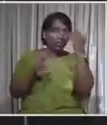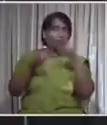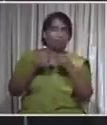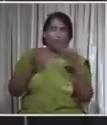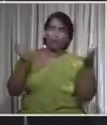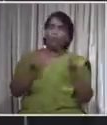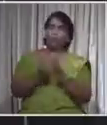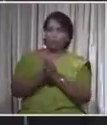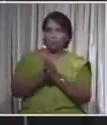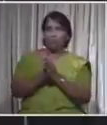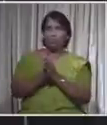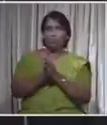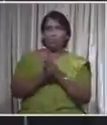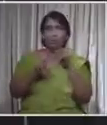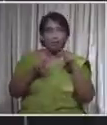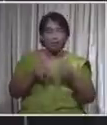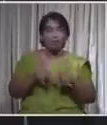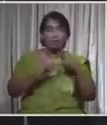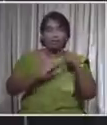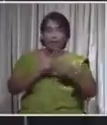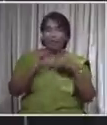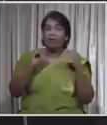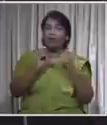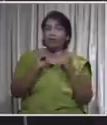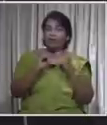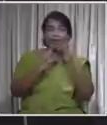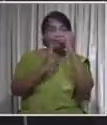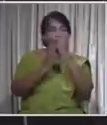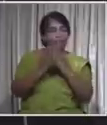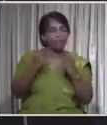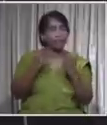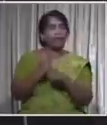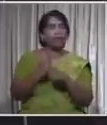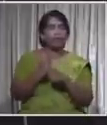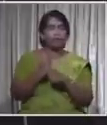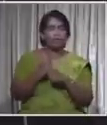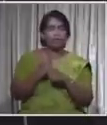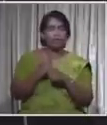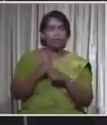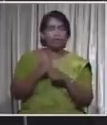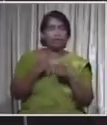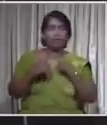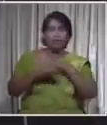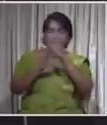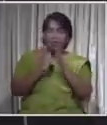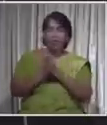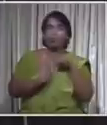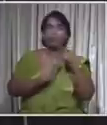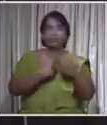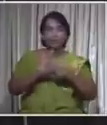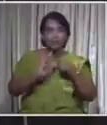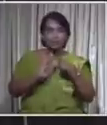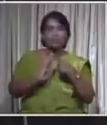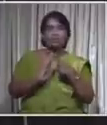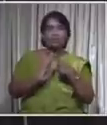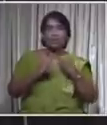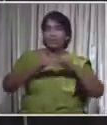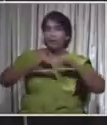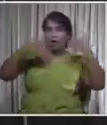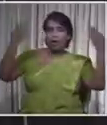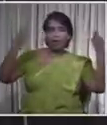ඔක්කොම එකව කරගෙන. මේ අද රටට ගැළපෙන විවස්ථාවක් හදන්න ඕනේ. We are all Sri Lankans. අපි මේ පිට මිනිස්සු